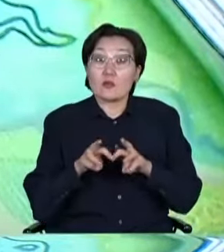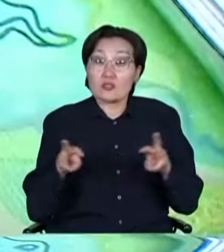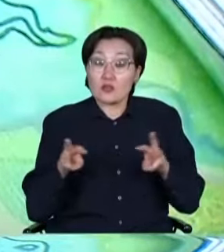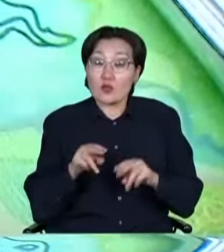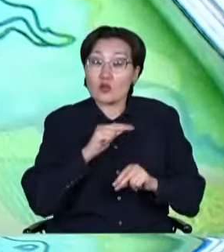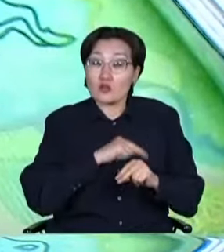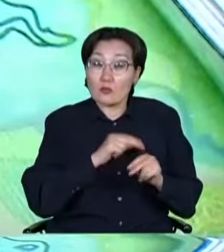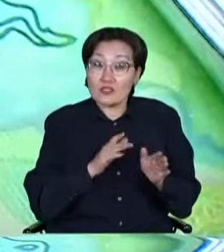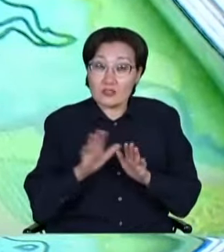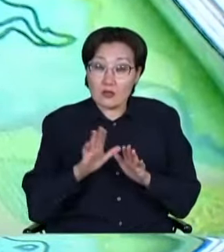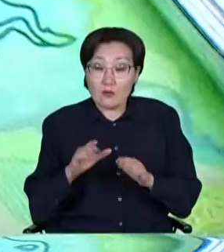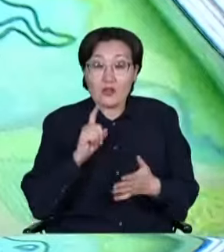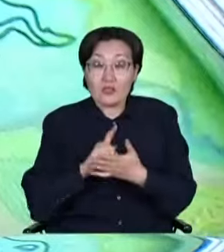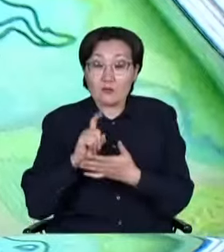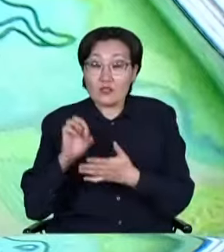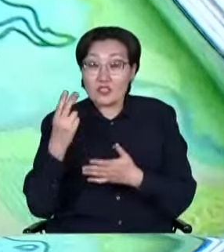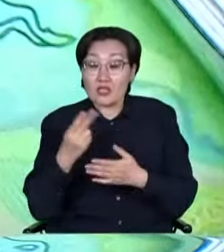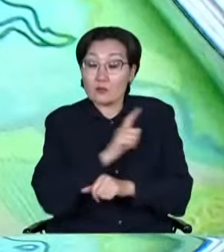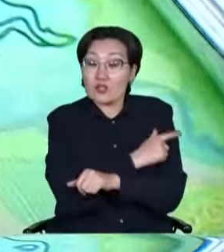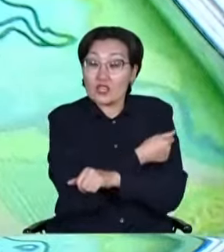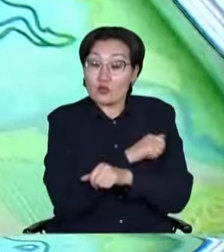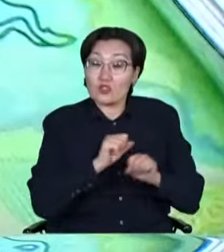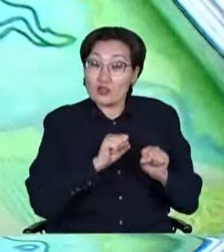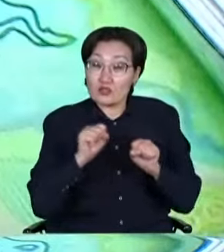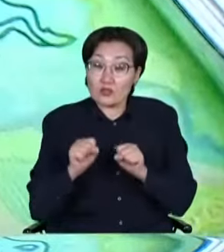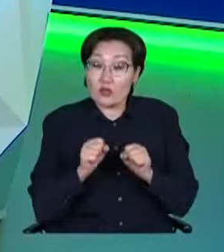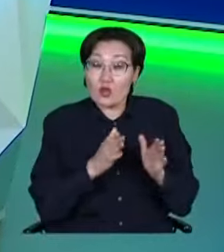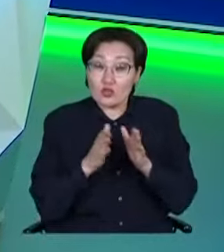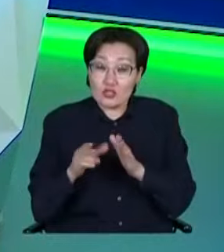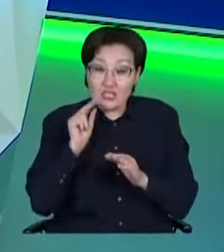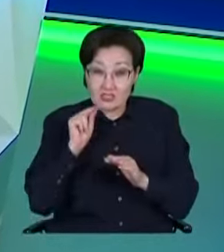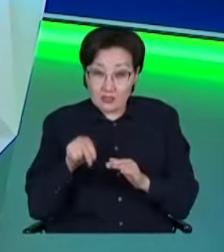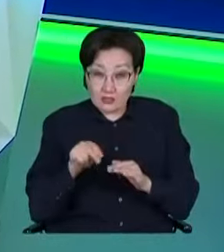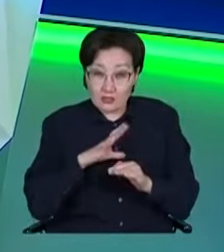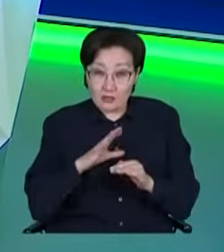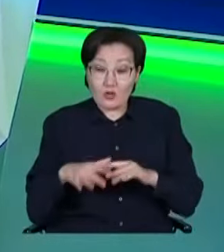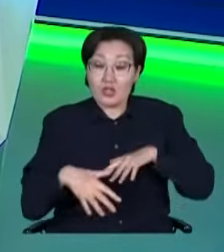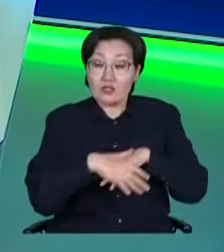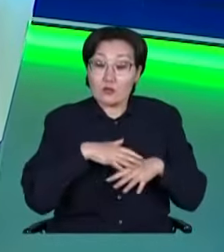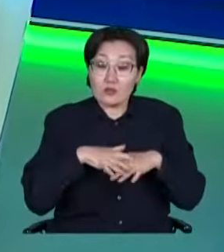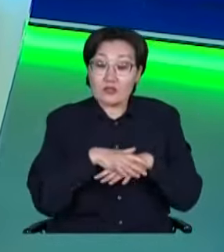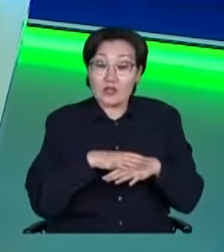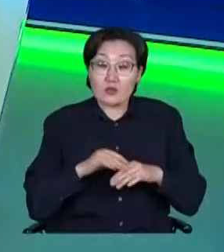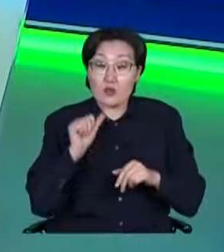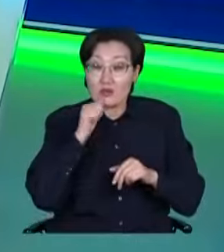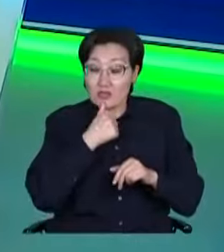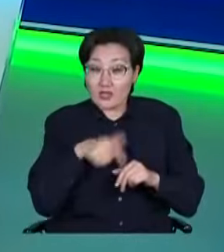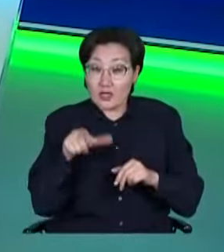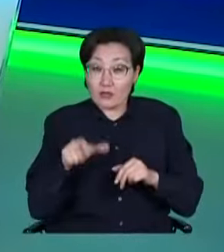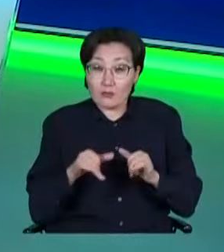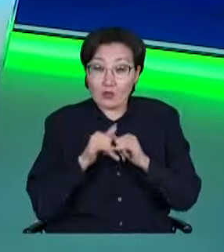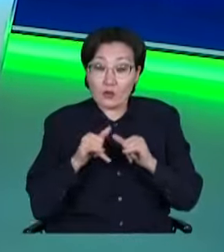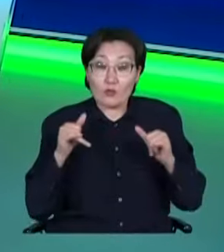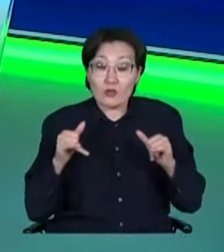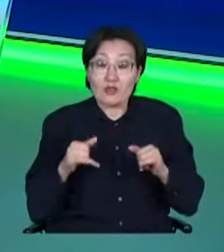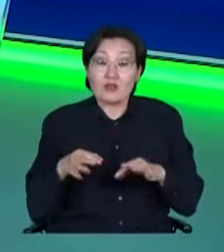жолға қойылмаған міндетті әлеуметтік медициналық сақтандыру жүйесін сынады. Қоғамда жатып ішер жалқаулар көбейгенін айтты.